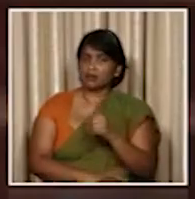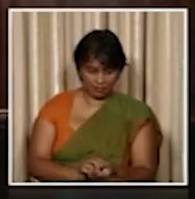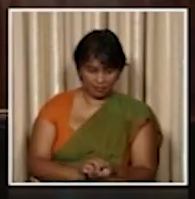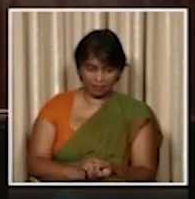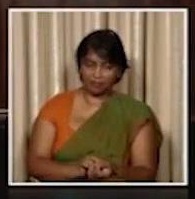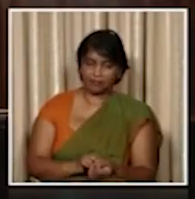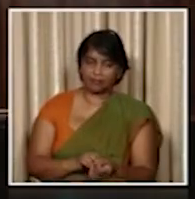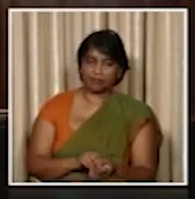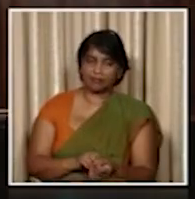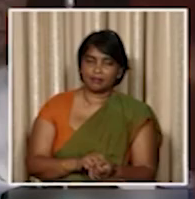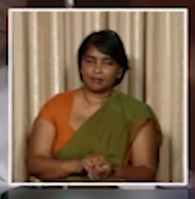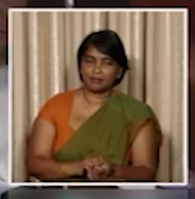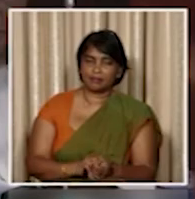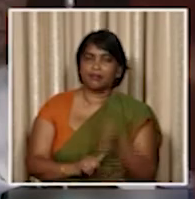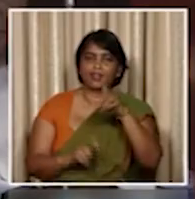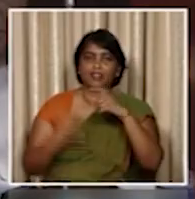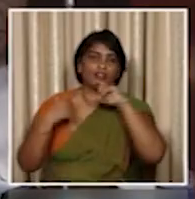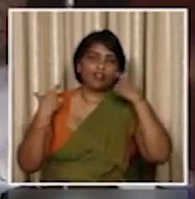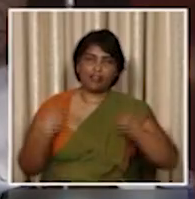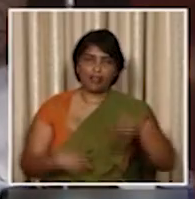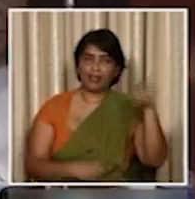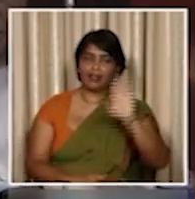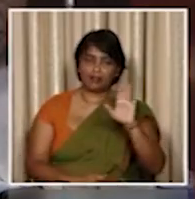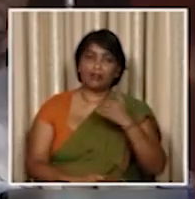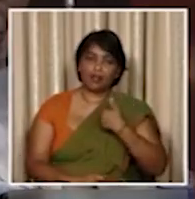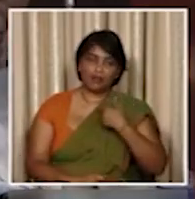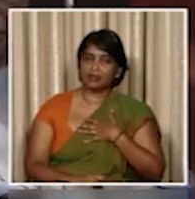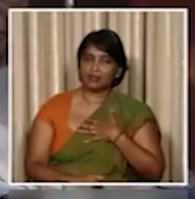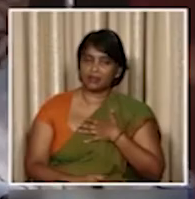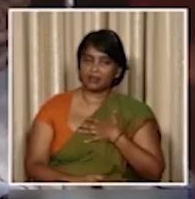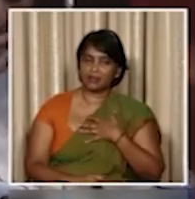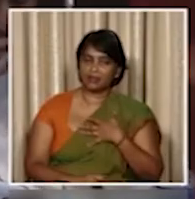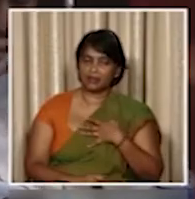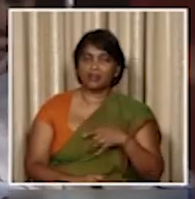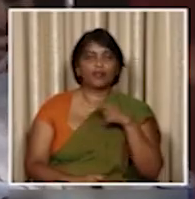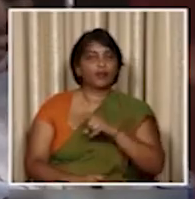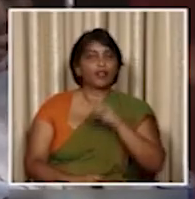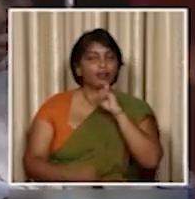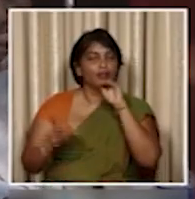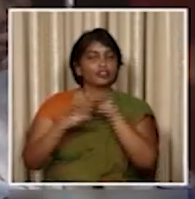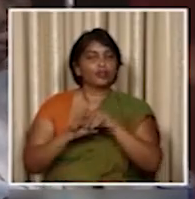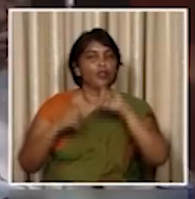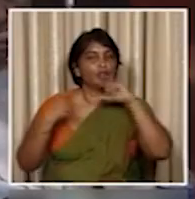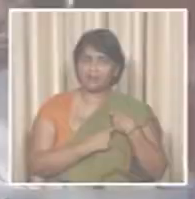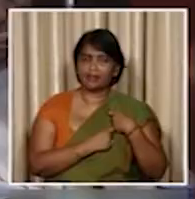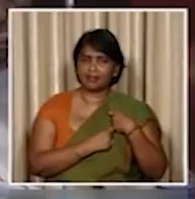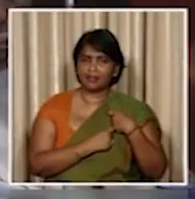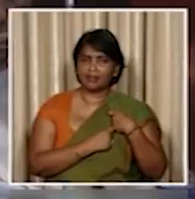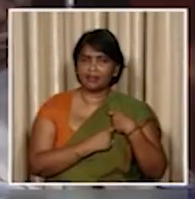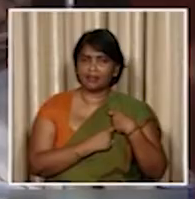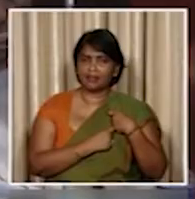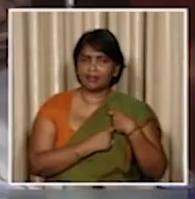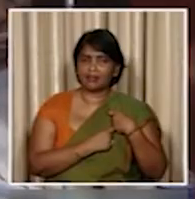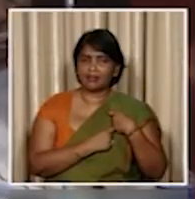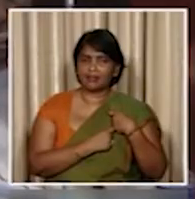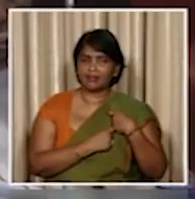කරන්න. මෙතුමා නීතිවරයෙක් නෙවෙයි. මම නීතිවරයෙක්. මේ නඩුවට පෙඩේ හිටපු නීතිඥ බාතුරු අපිට කිව්වා.